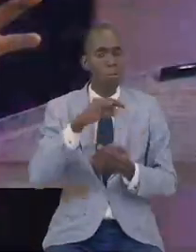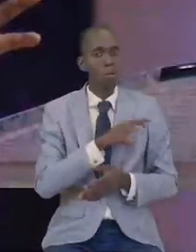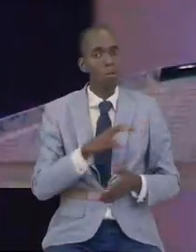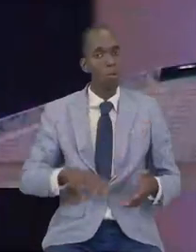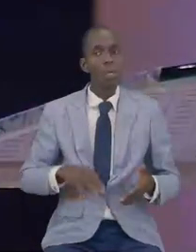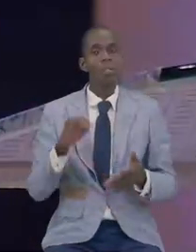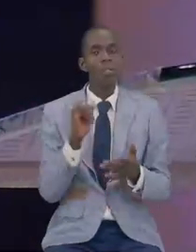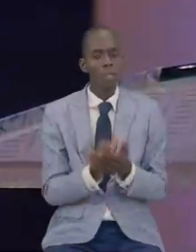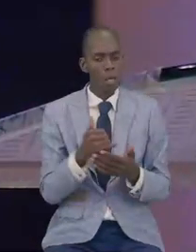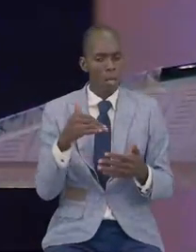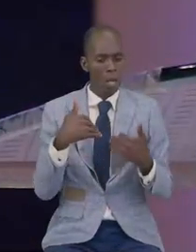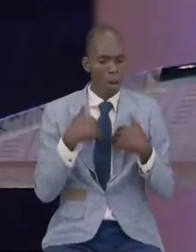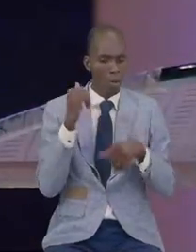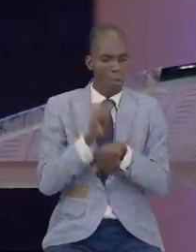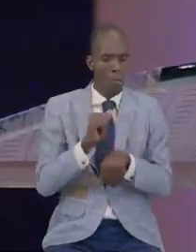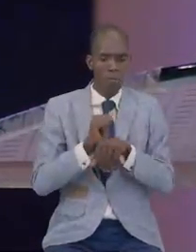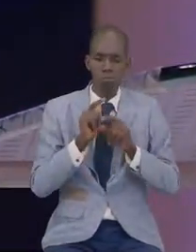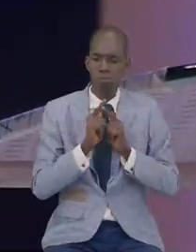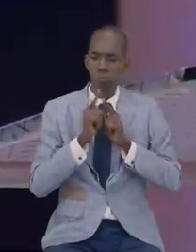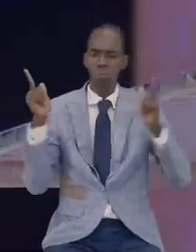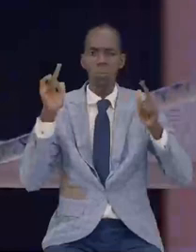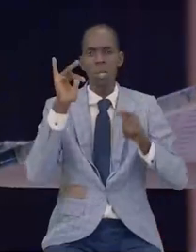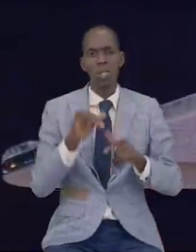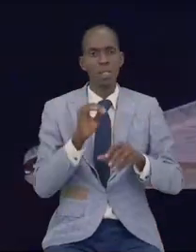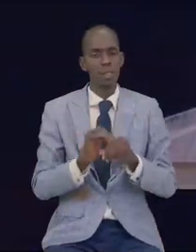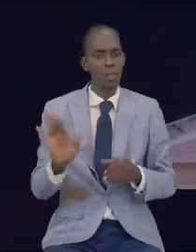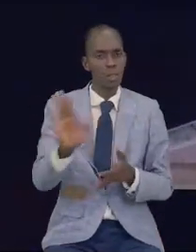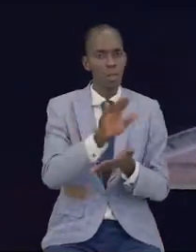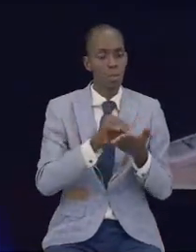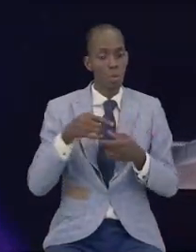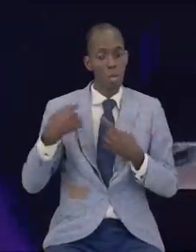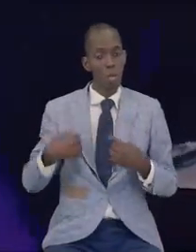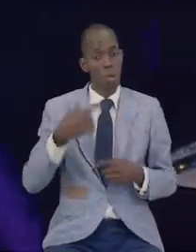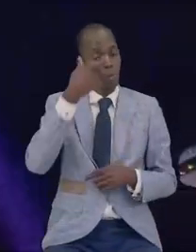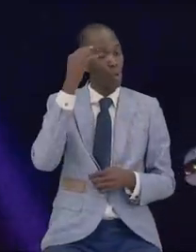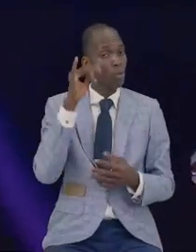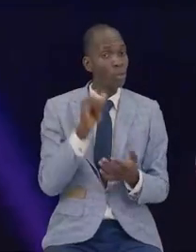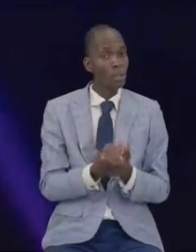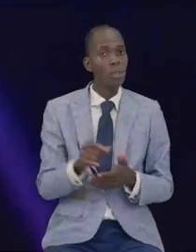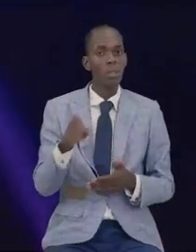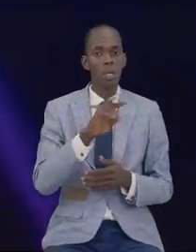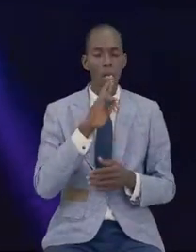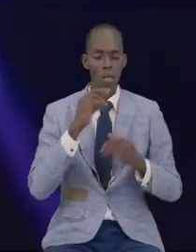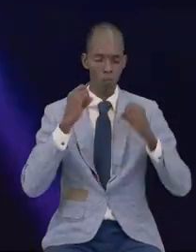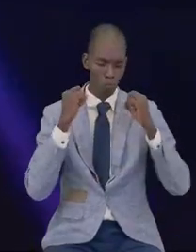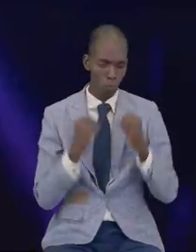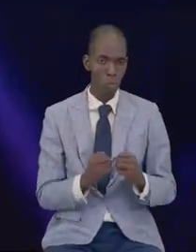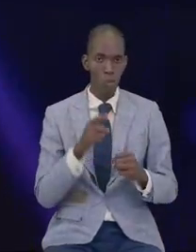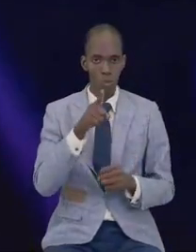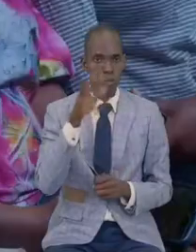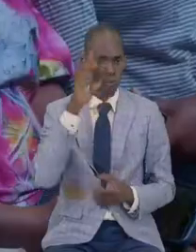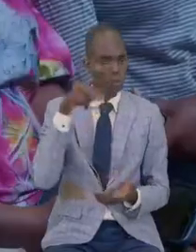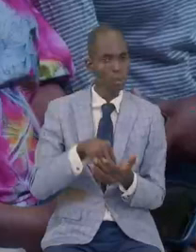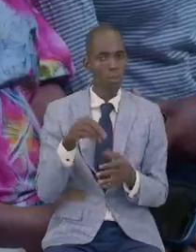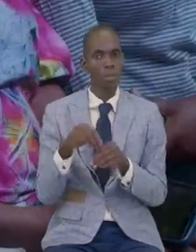agi puissamment dans leur cœur. Et à cause de cela, maintenant, ils étaient en mesure de tenir ferme. Vous allez